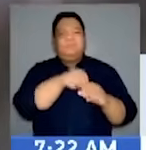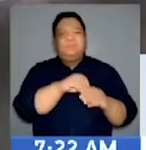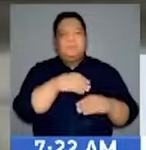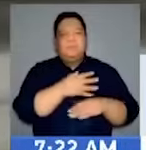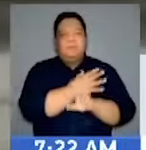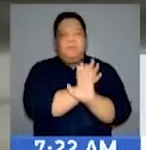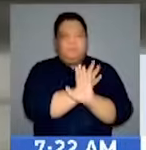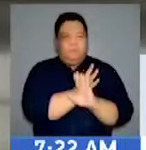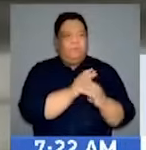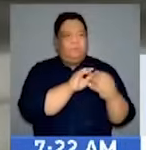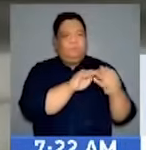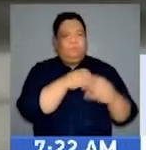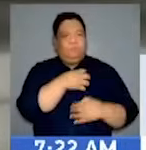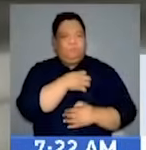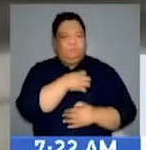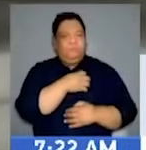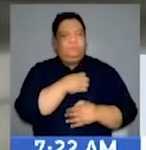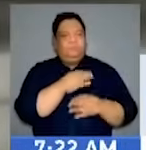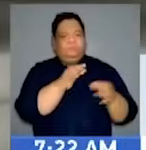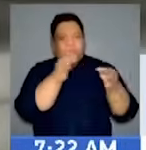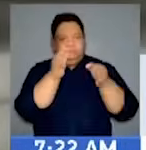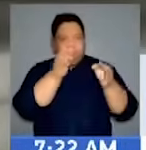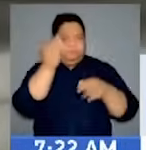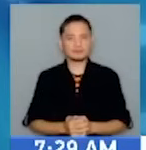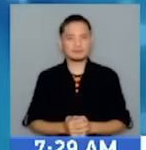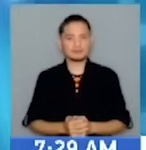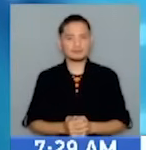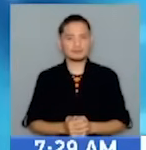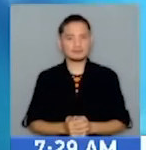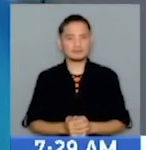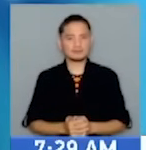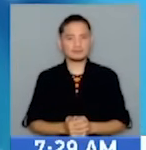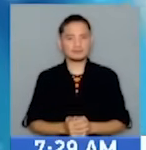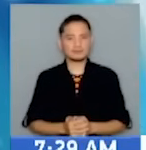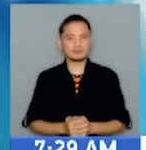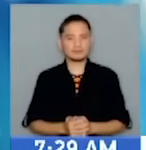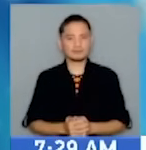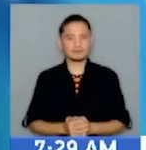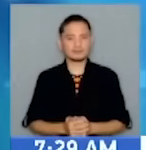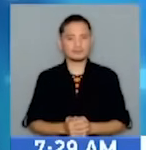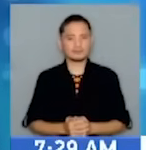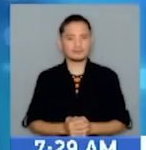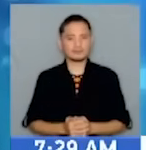war on drugs ni Noy Pangulong Rodrigo Duterte.